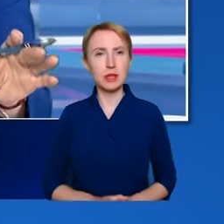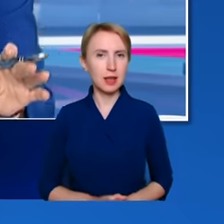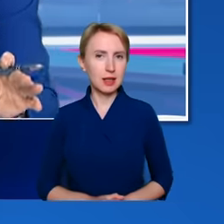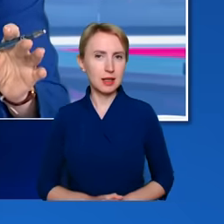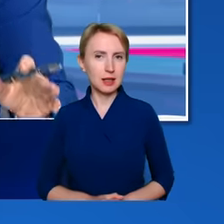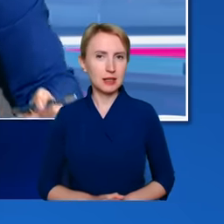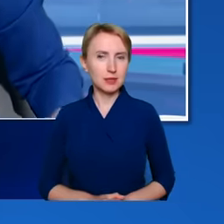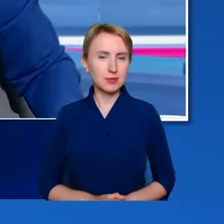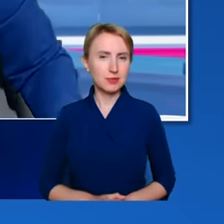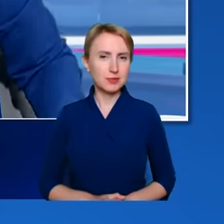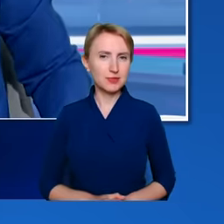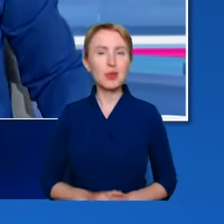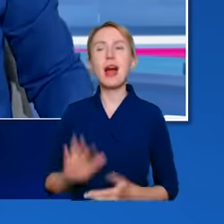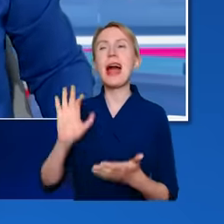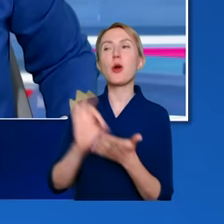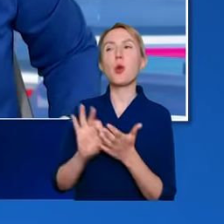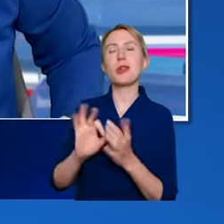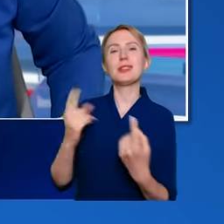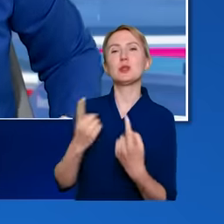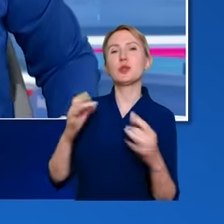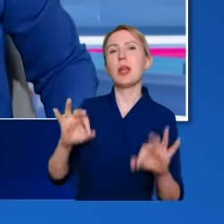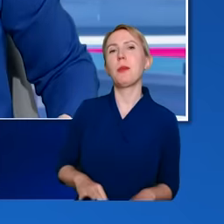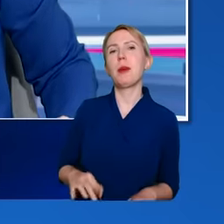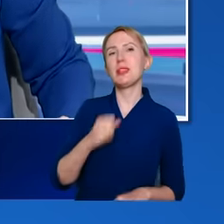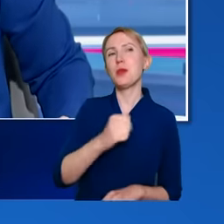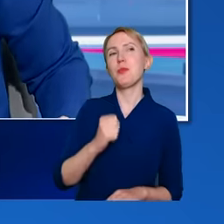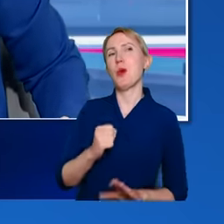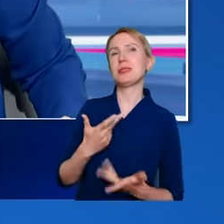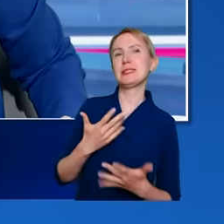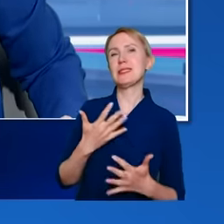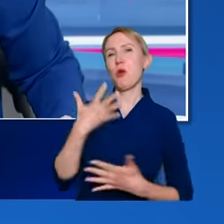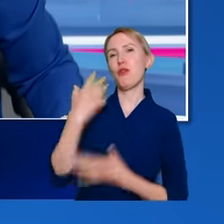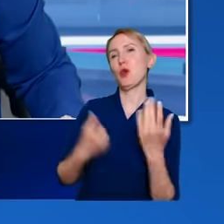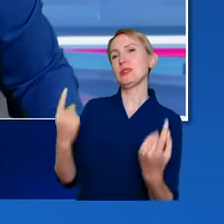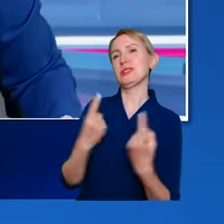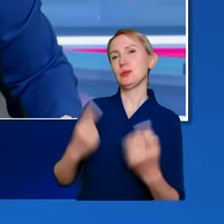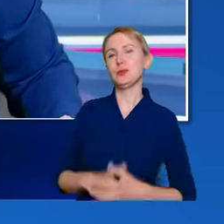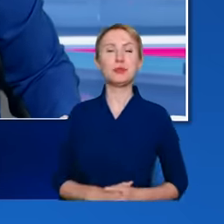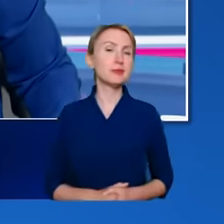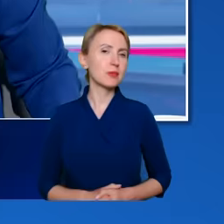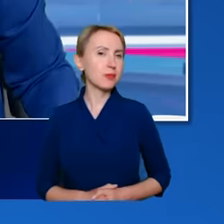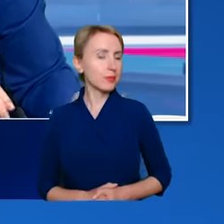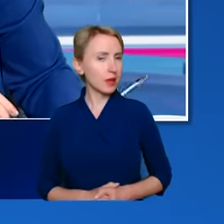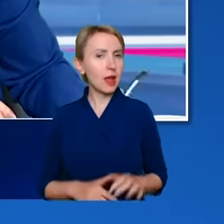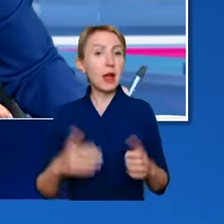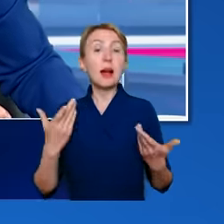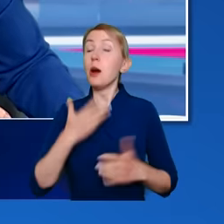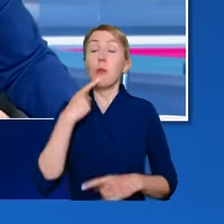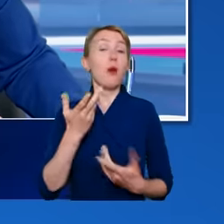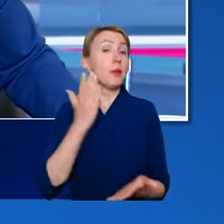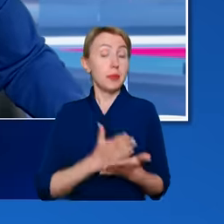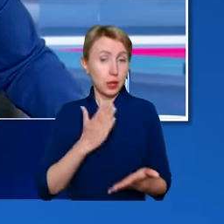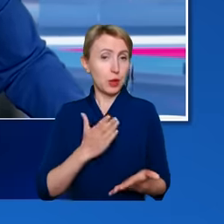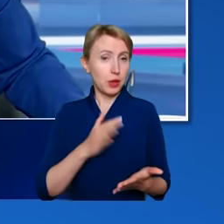wybieg, żeby panią poseł speszyć i ewentualnie wykorzystać ten moment. Pani redaktor, powiem tylko tyle, że